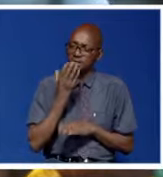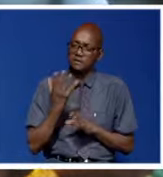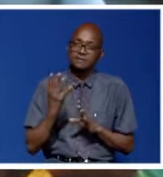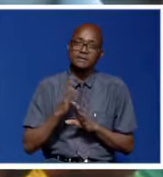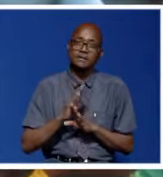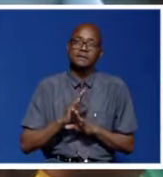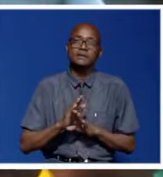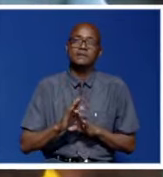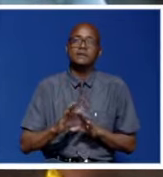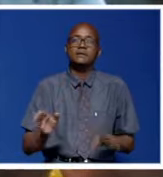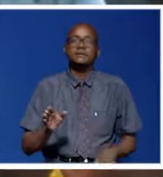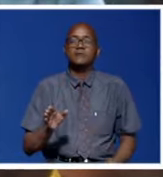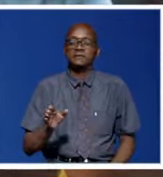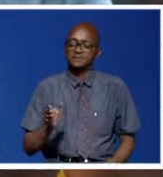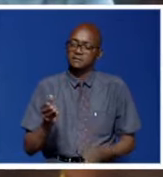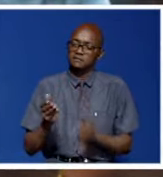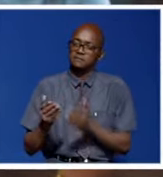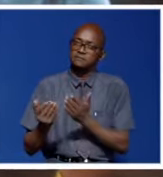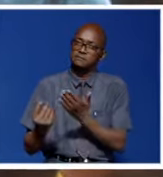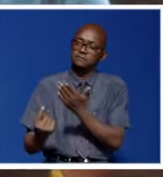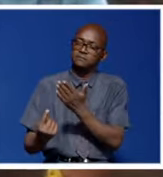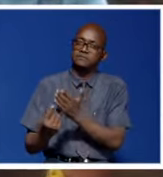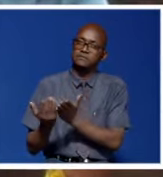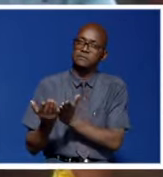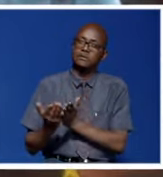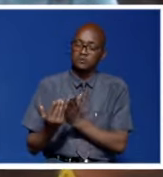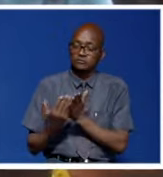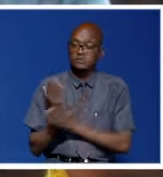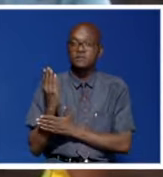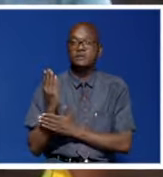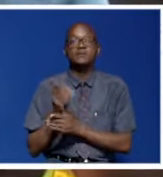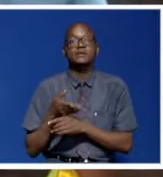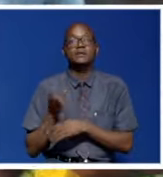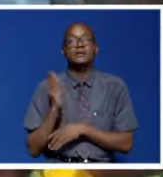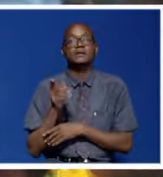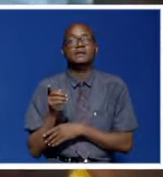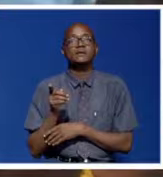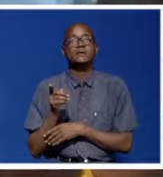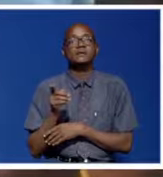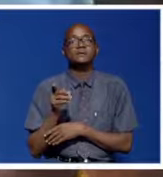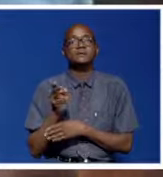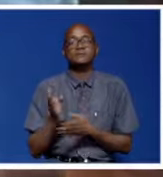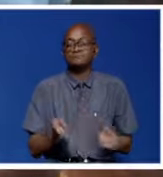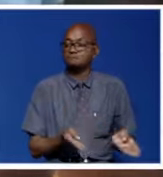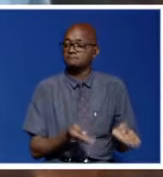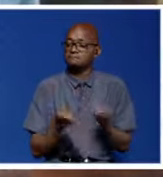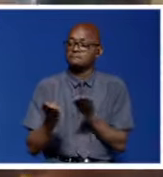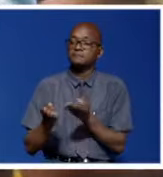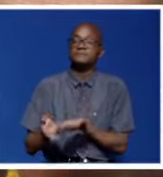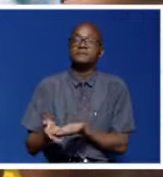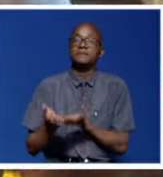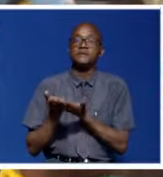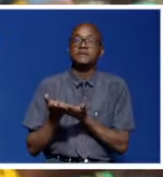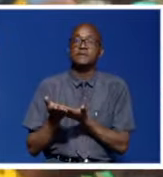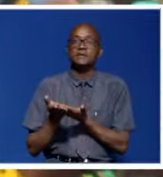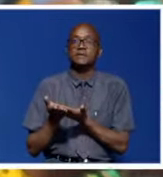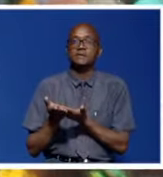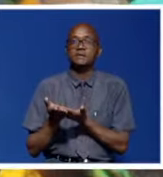hii hali iliyotokea kupitia serikali. Ametuletea misaada ambayo